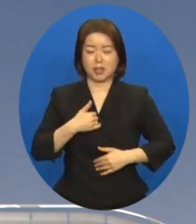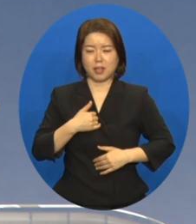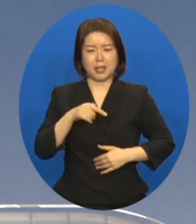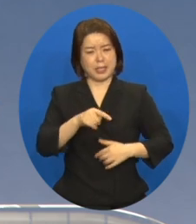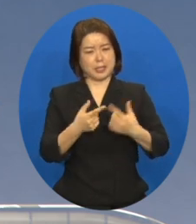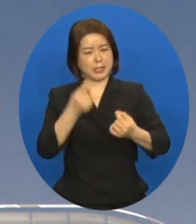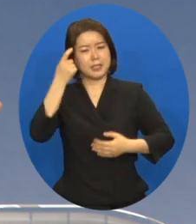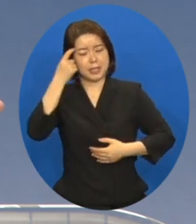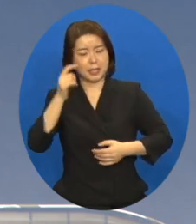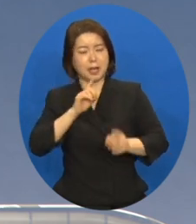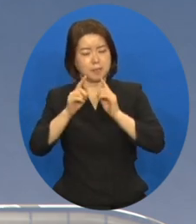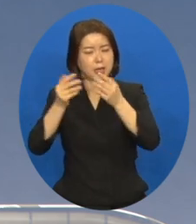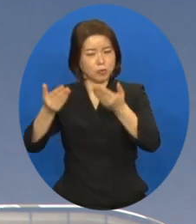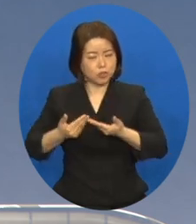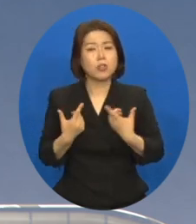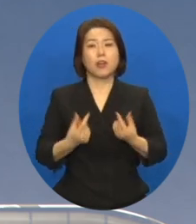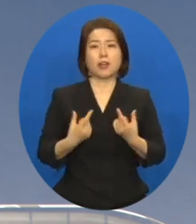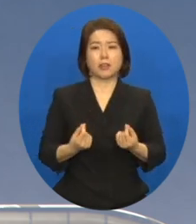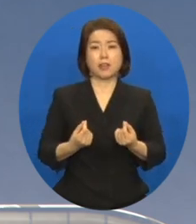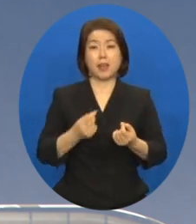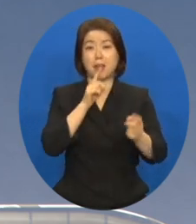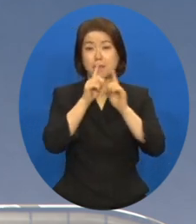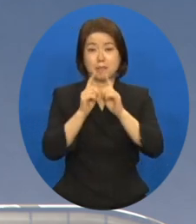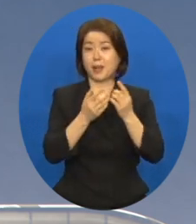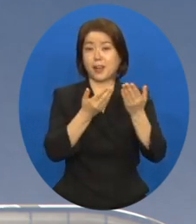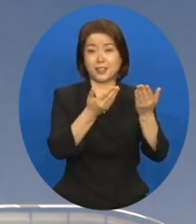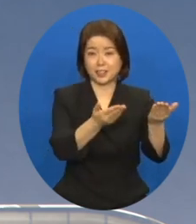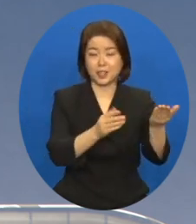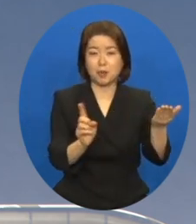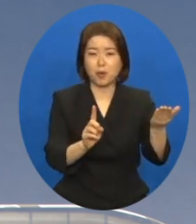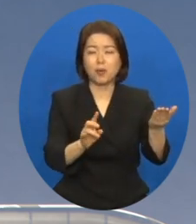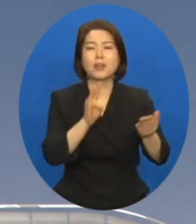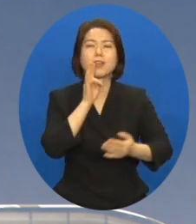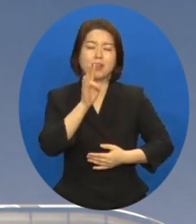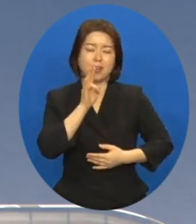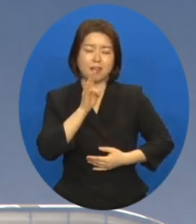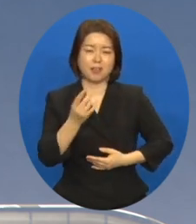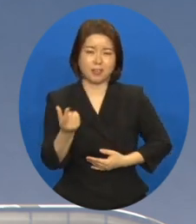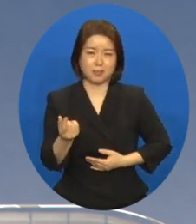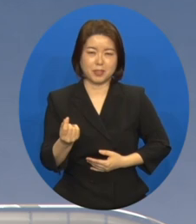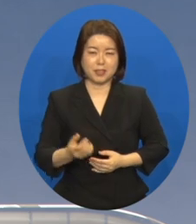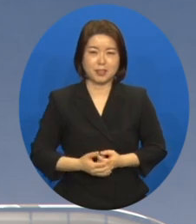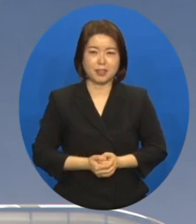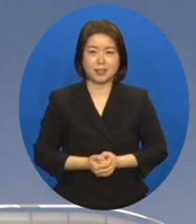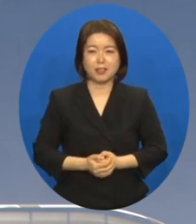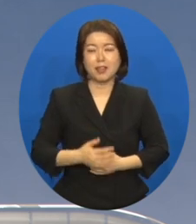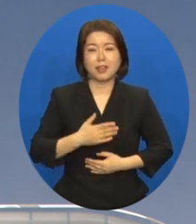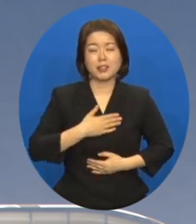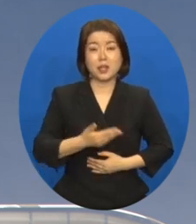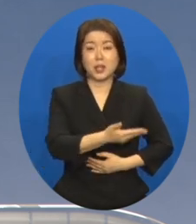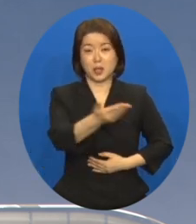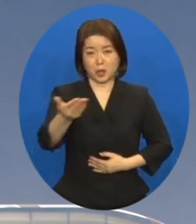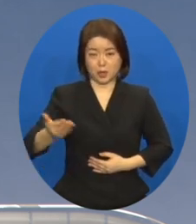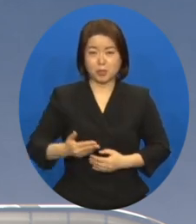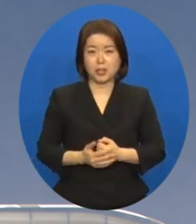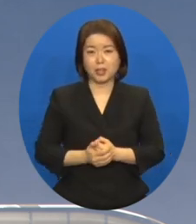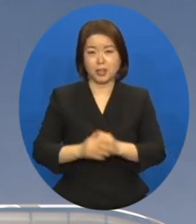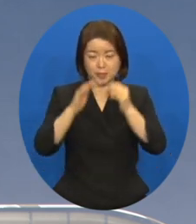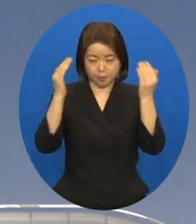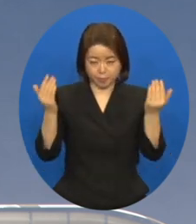주시는 것 같습니다, 그렇게 말을 하는 것이 예언이죠. 저는 여러분에게